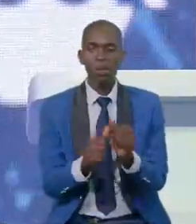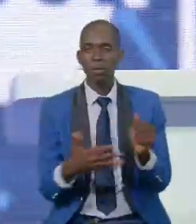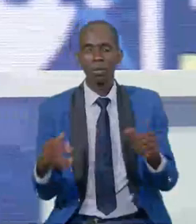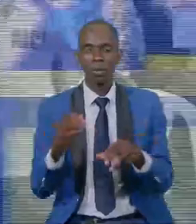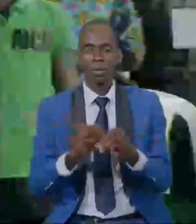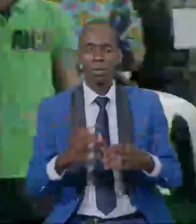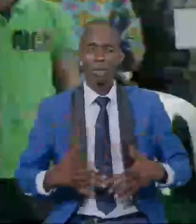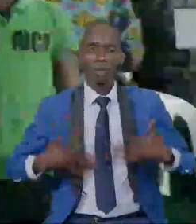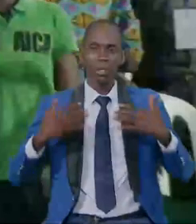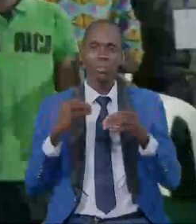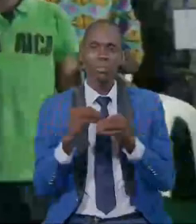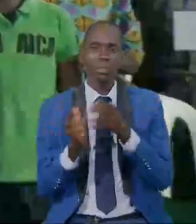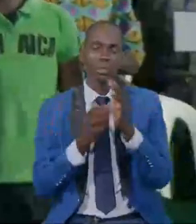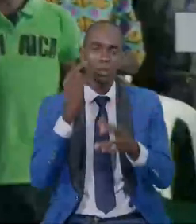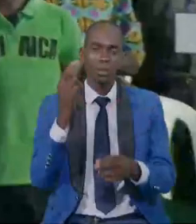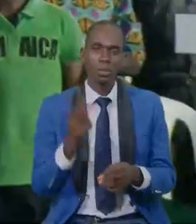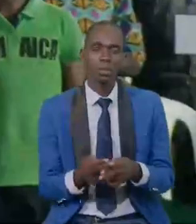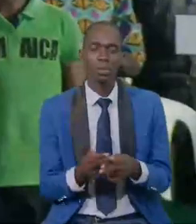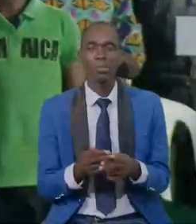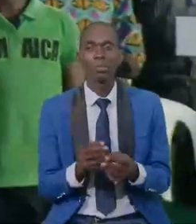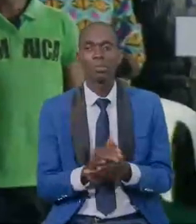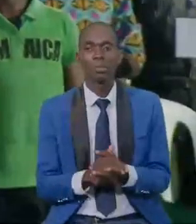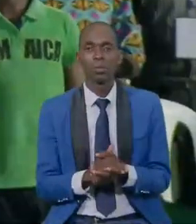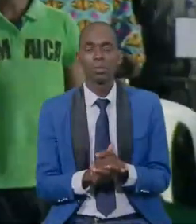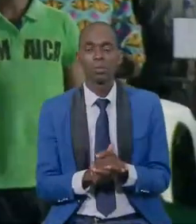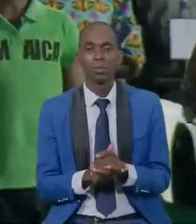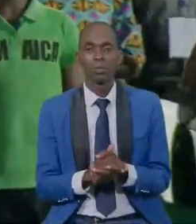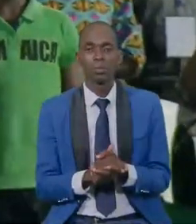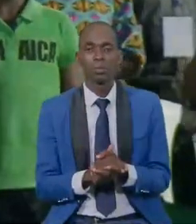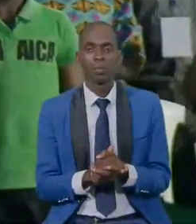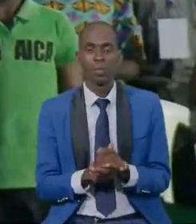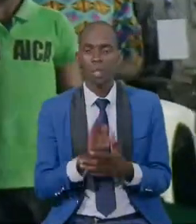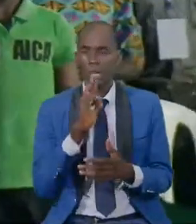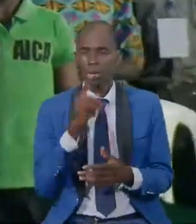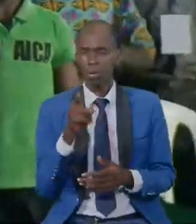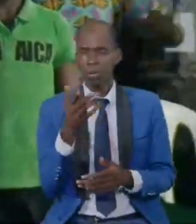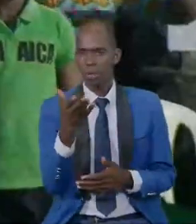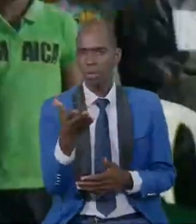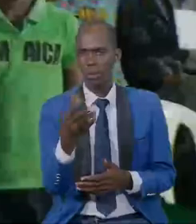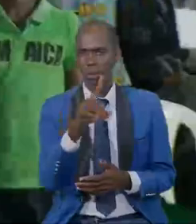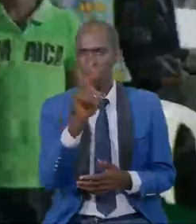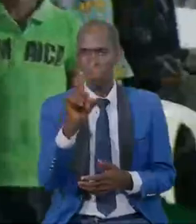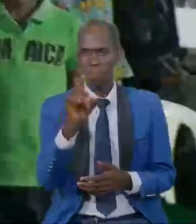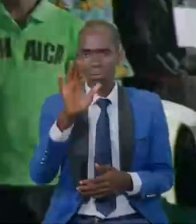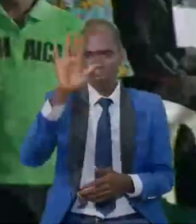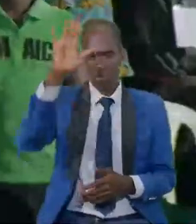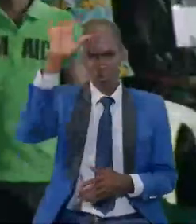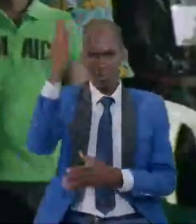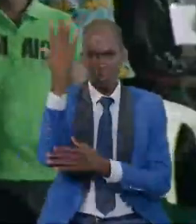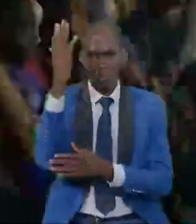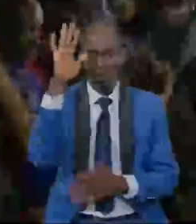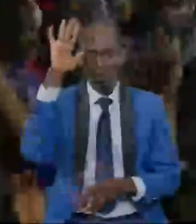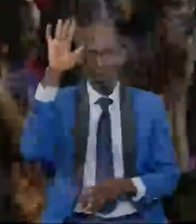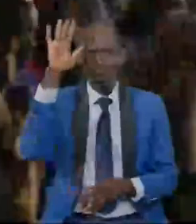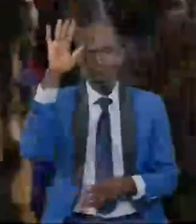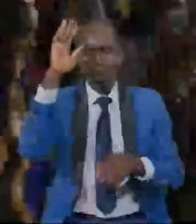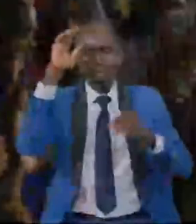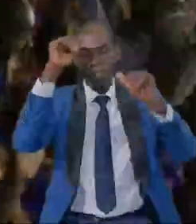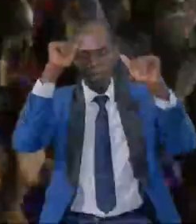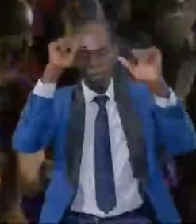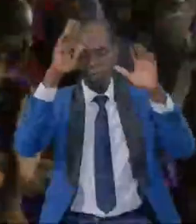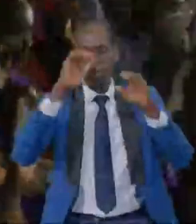Le Seigneur accomplira tout dans votre vie ce soir au nom de Jésus-Christ. Êtes-vous là que je vois les mains